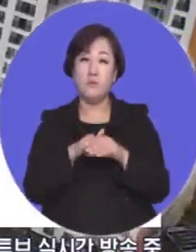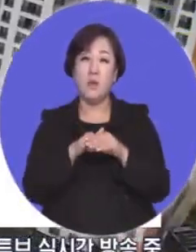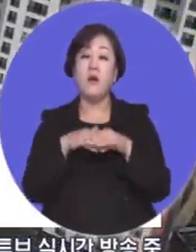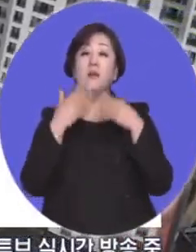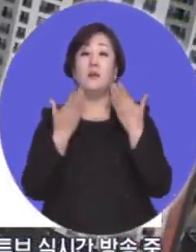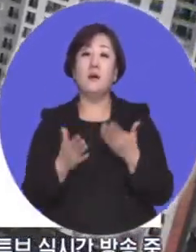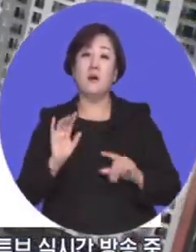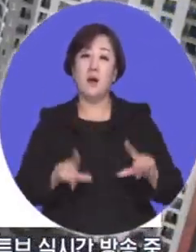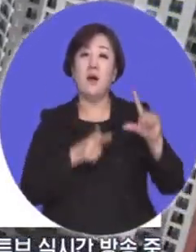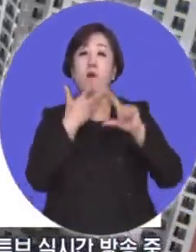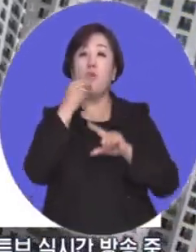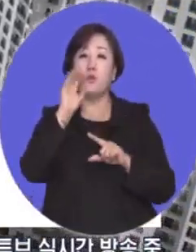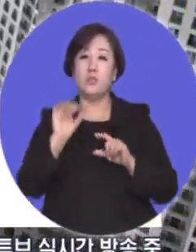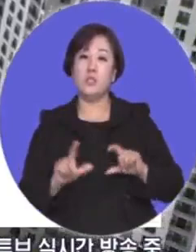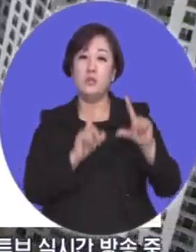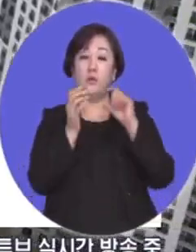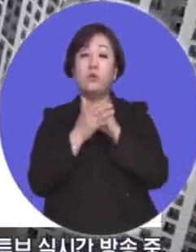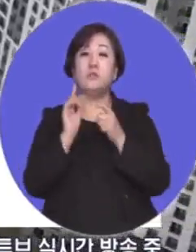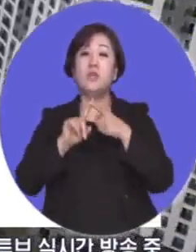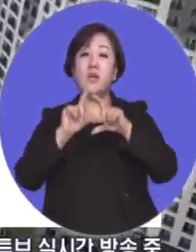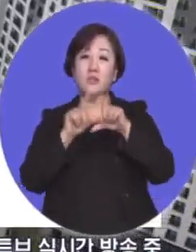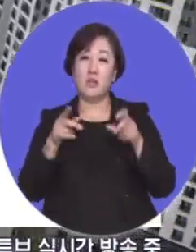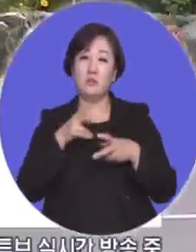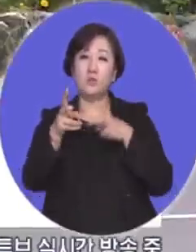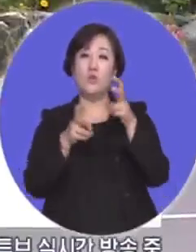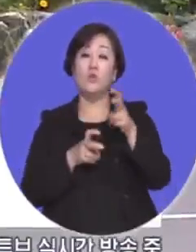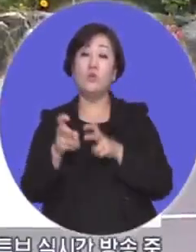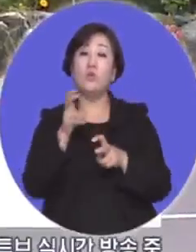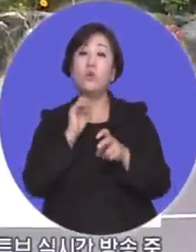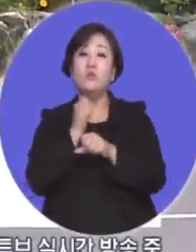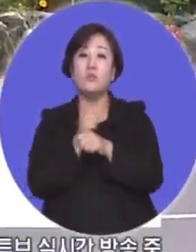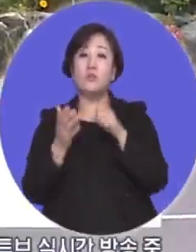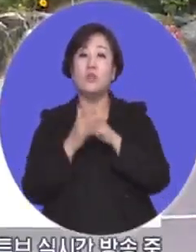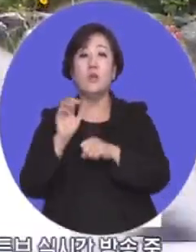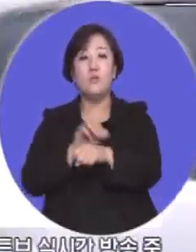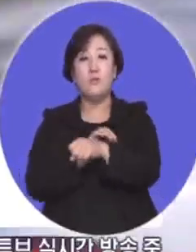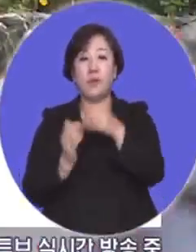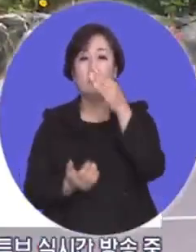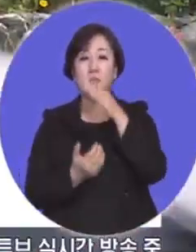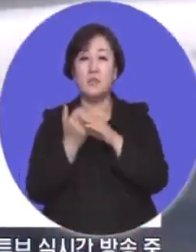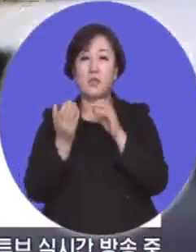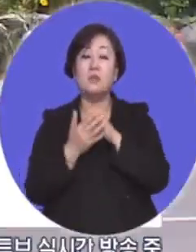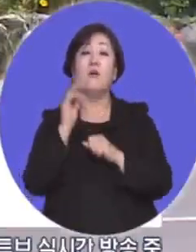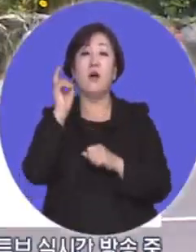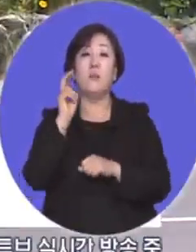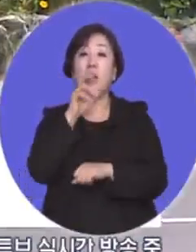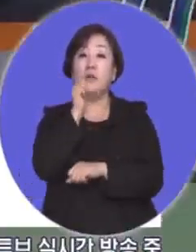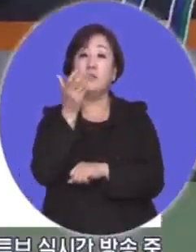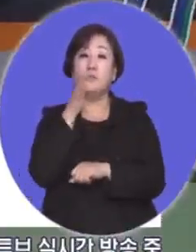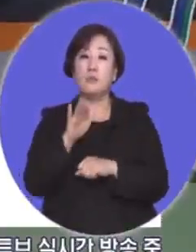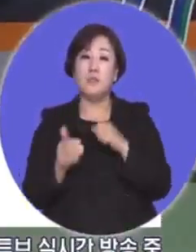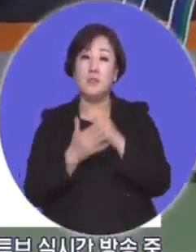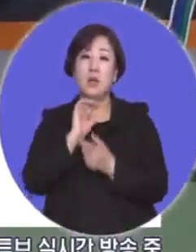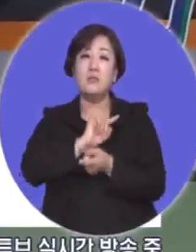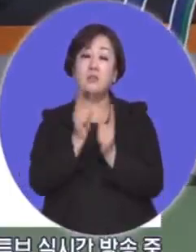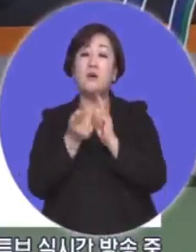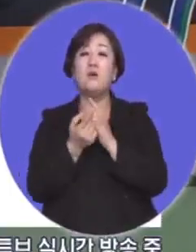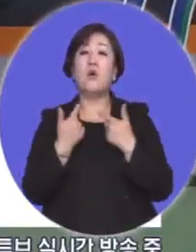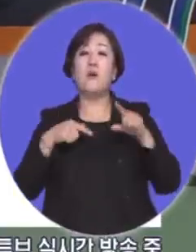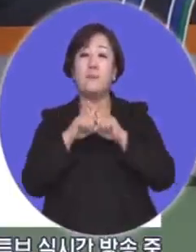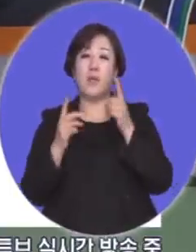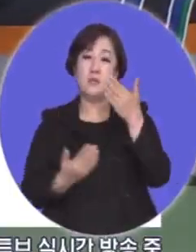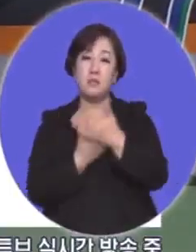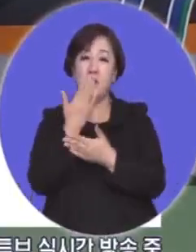여가, 복지시설, 대중교통 등이 불편한 상황으로 있습니다. 그래서 생활 인프라